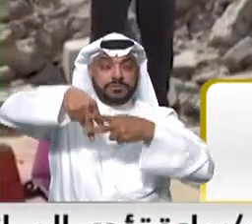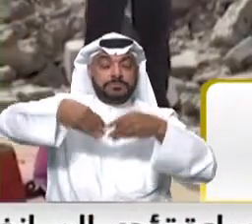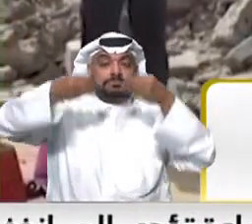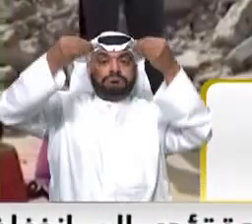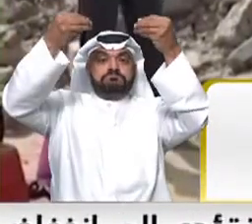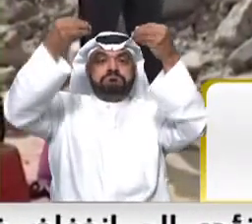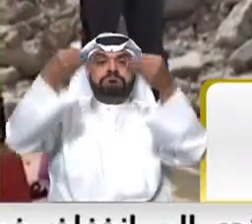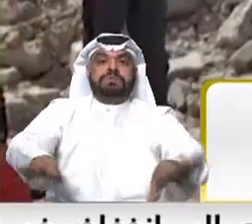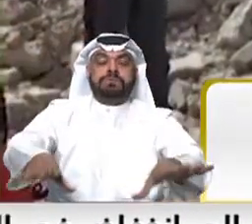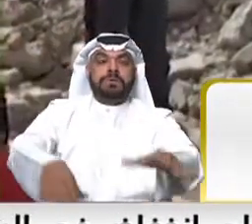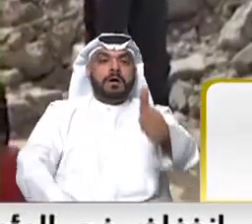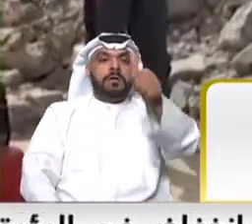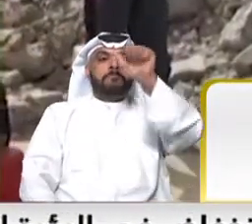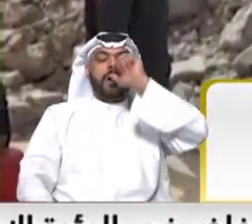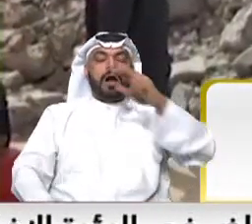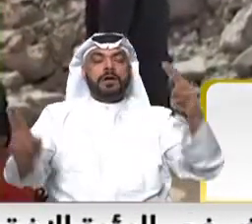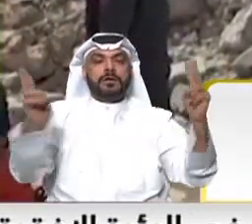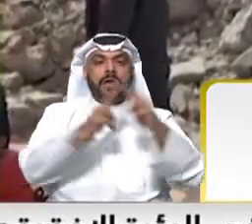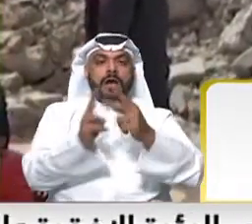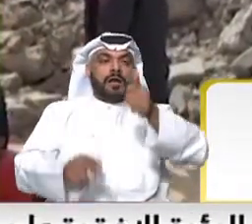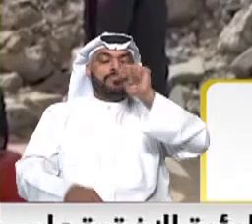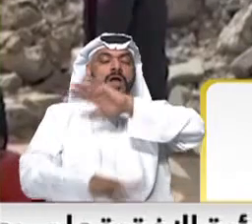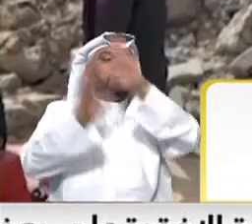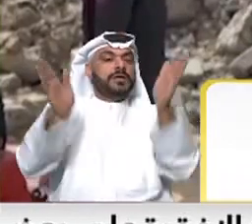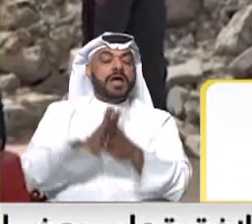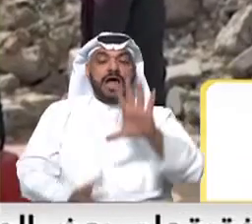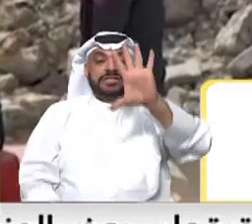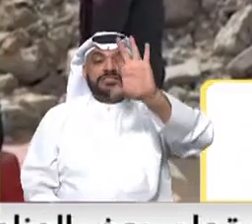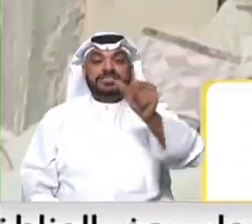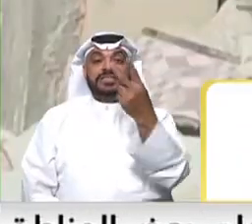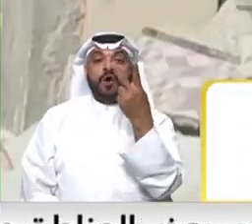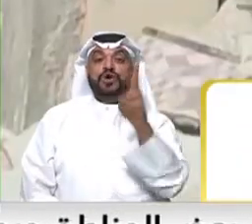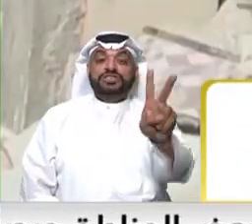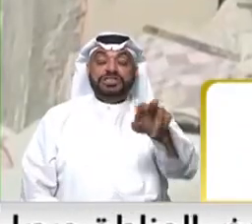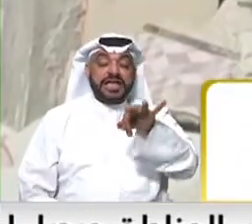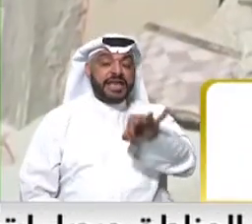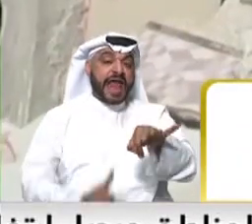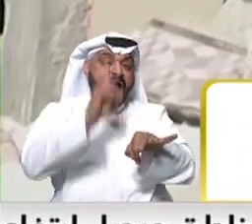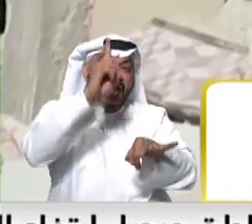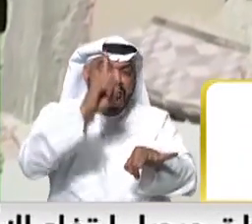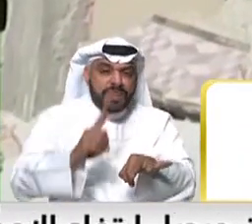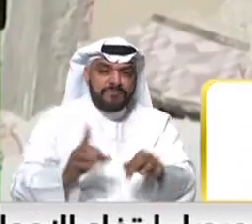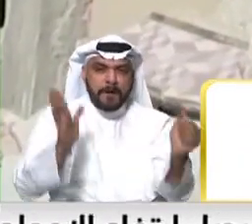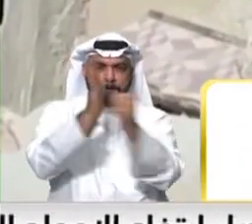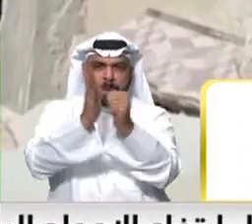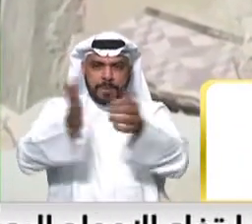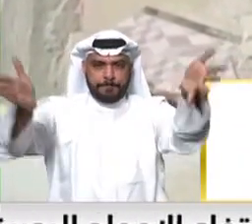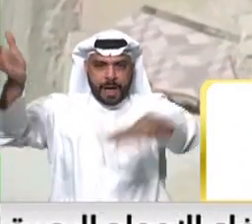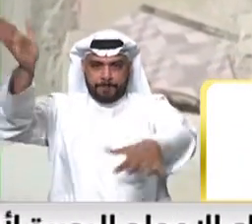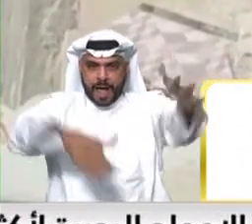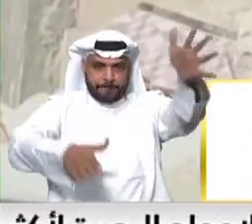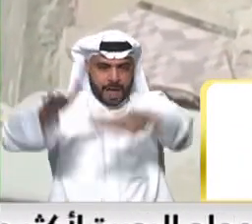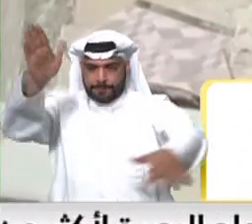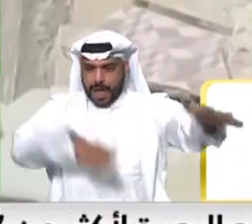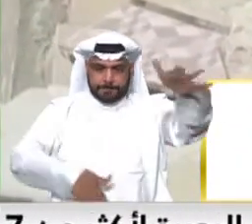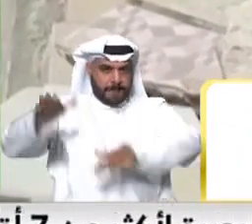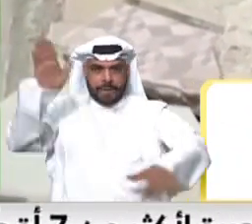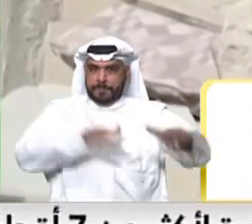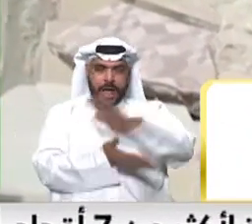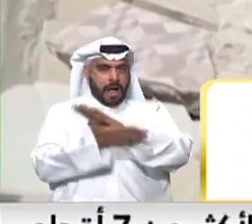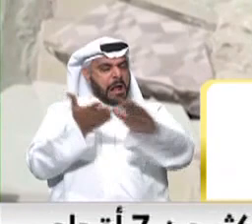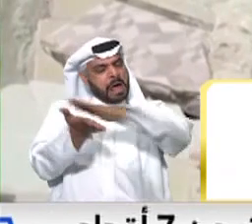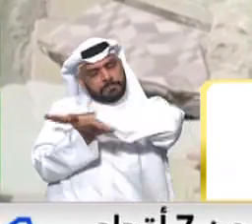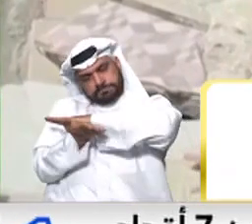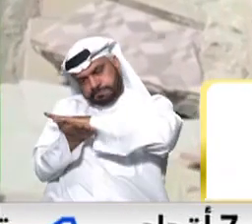اتلاف وتدمير نحو 29 و820 وحده سكنيه او ما يعادل